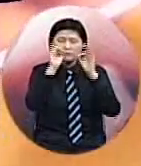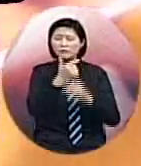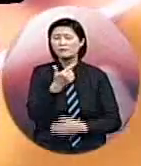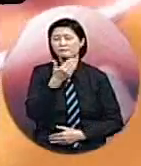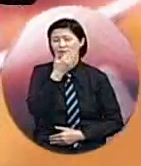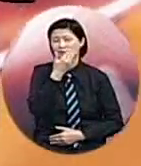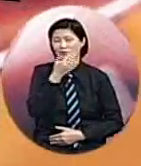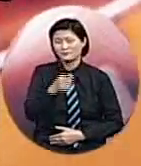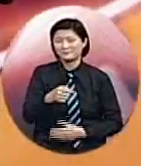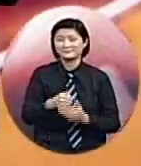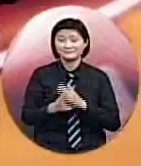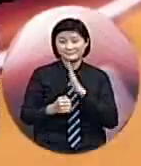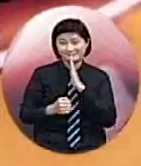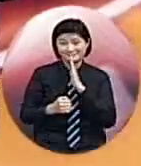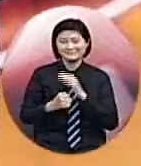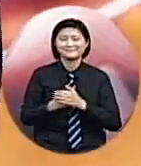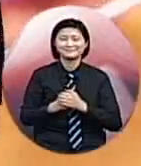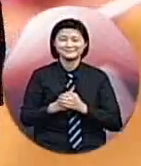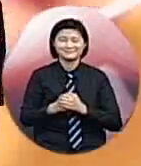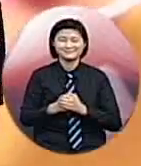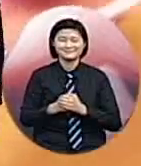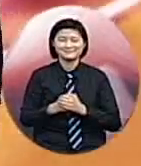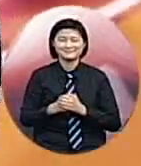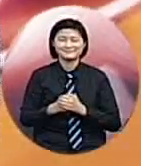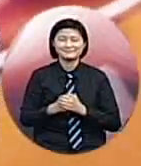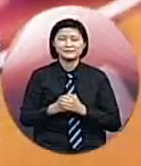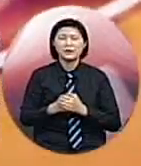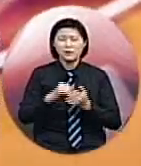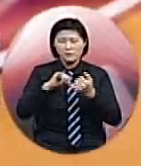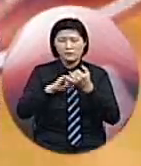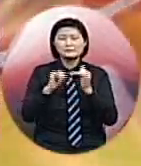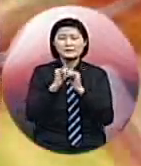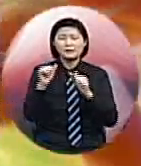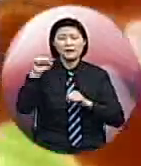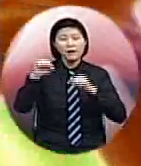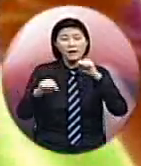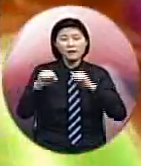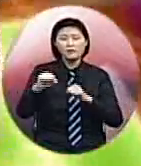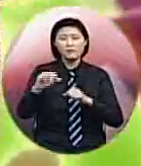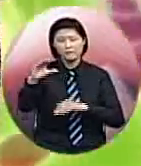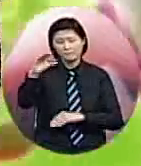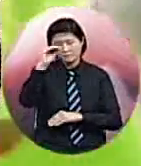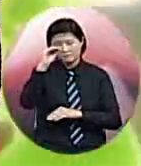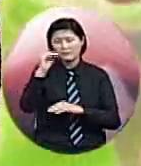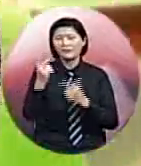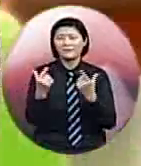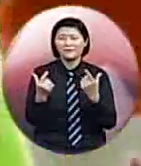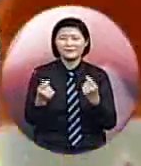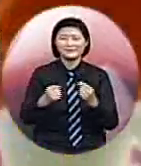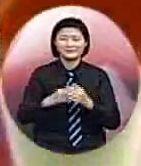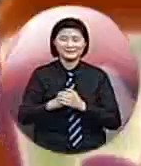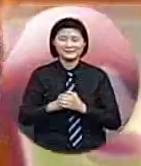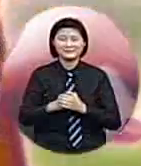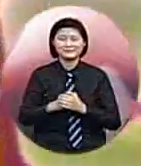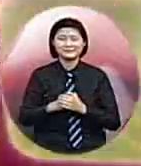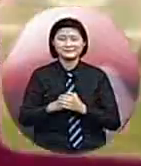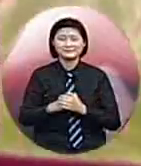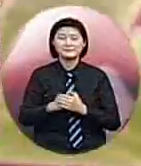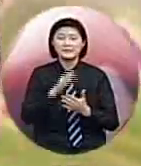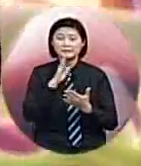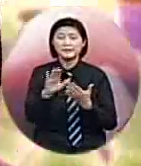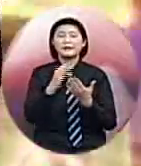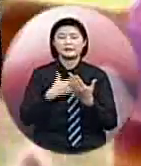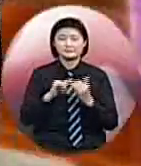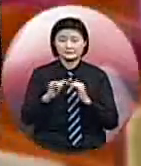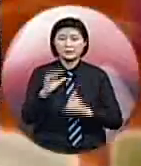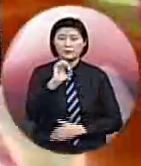모르겠어요. 진짜 귀엽지 않아요? 네. 예, 꼭 사람하고 하는 게 행동이 똑같아요. 똑같아. 자, 정답을 아신